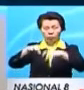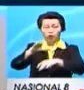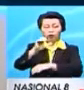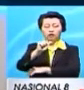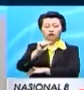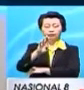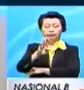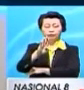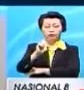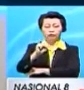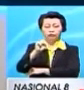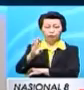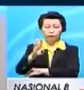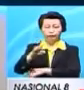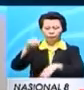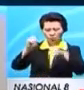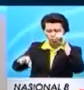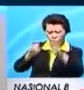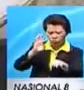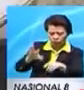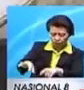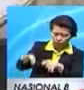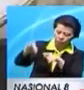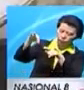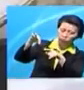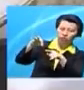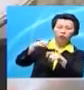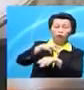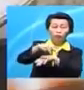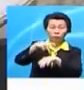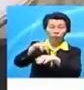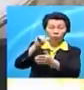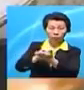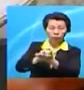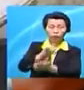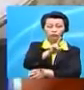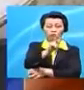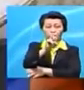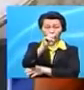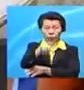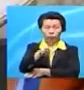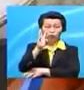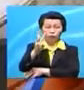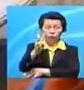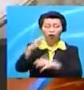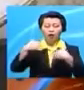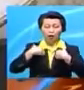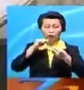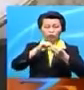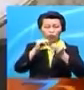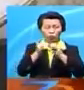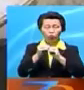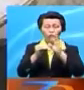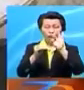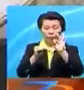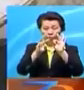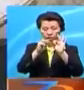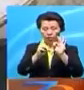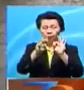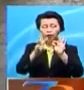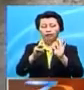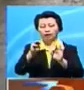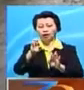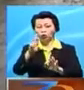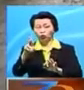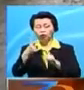ATSB. Serpihan pesawat itu yang dijumpai di Pulau Pemba, Tanzania 20 Jun lalu mengandungi nombor siri 9M